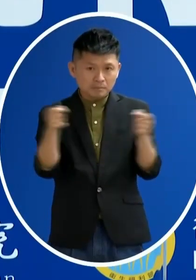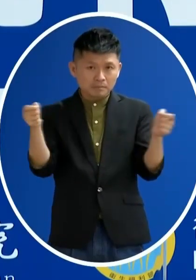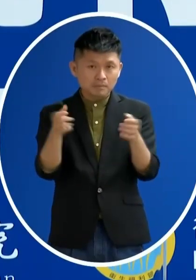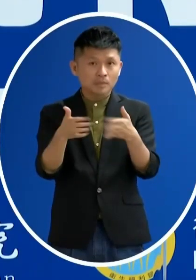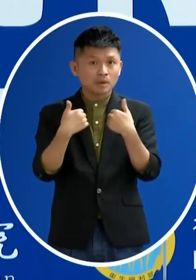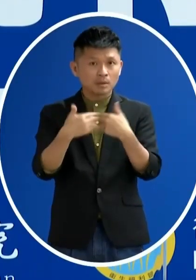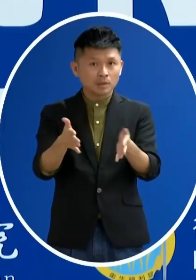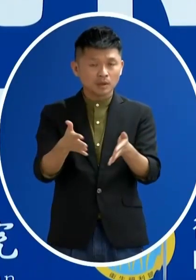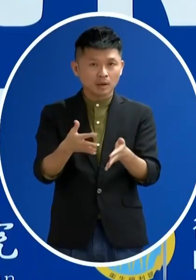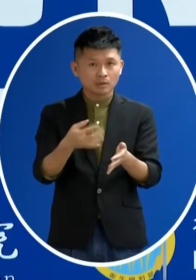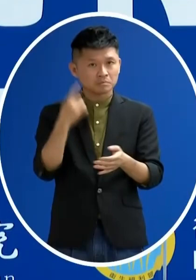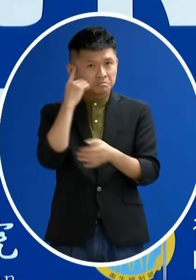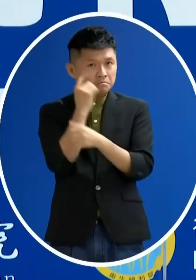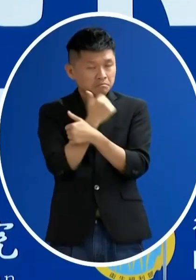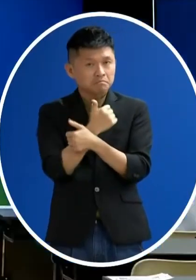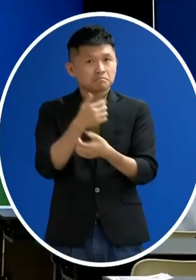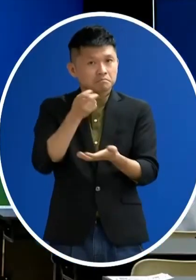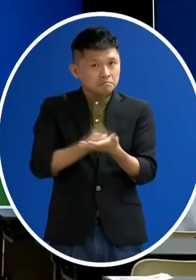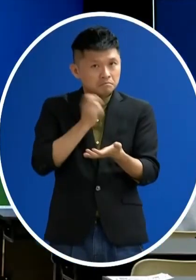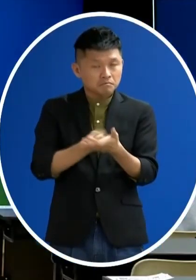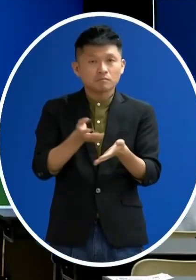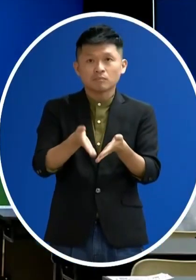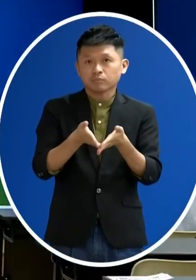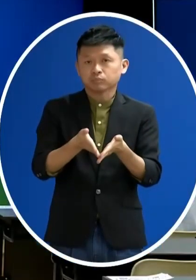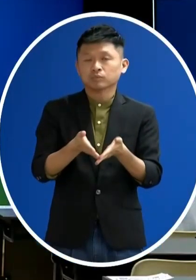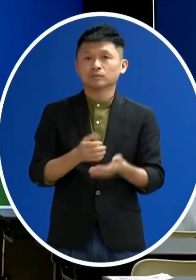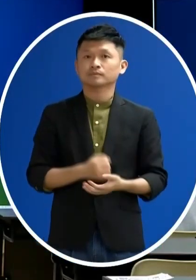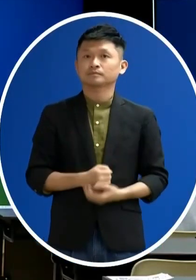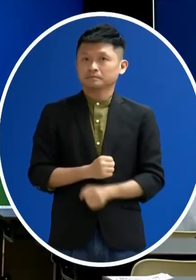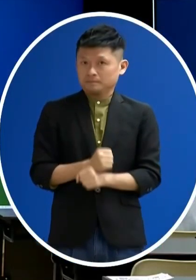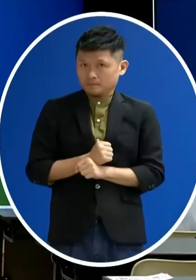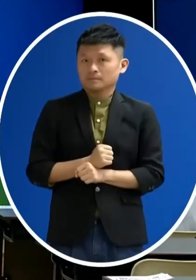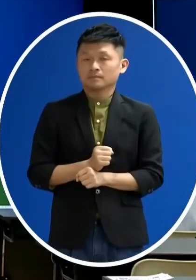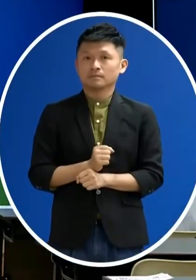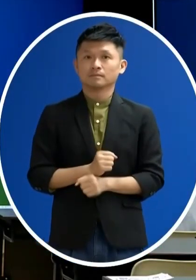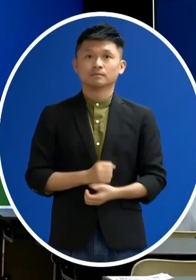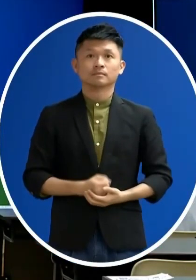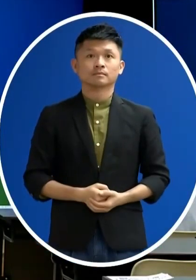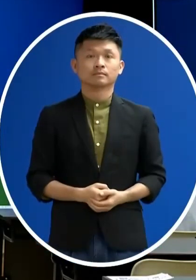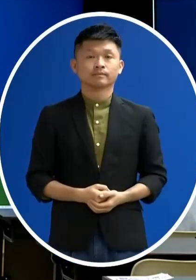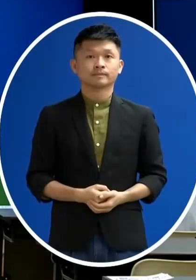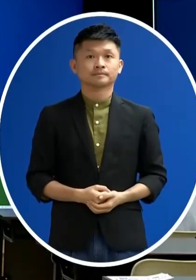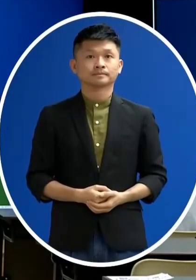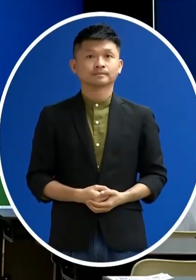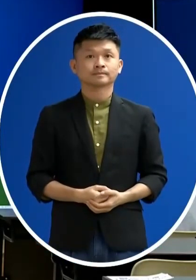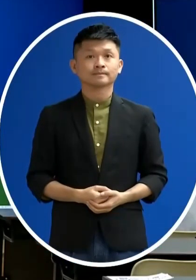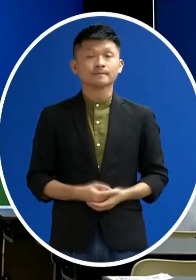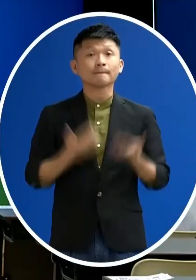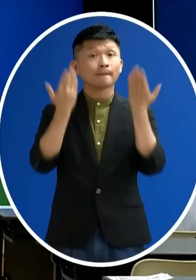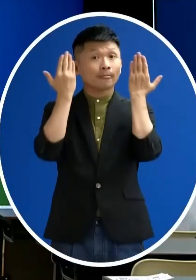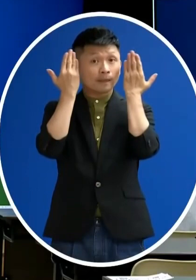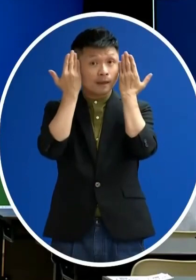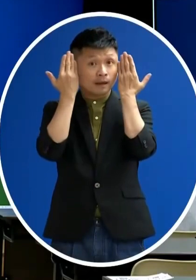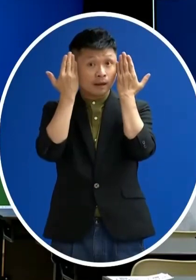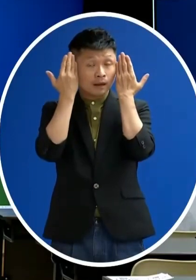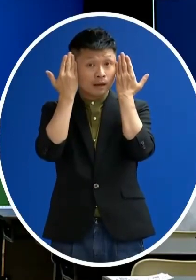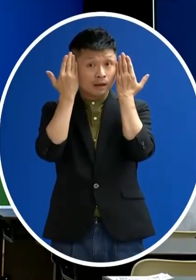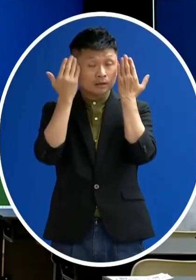审慎来考虑啦。 那埃及那个那第六问题，